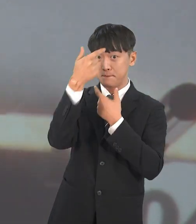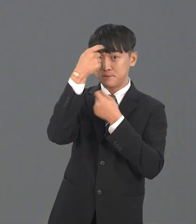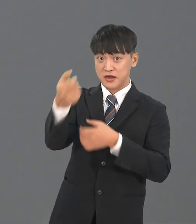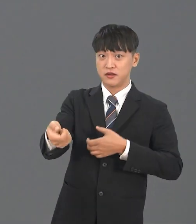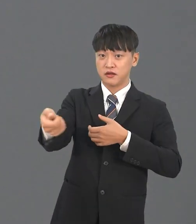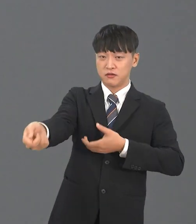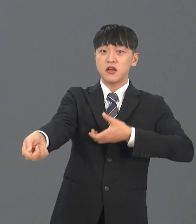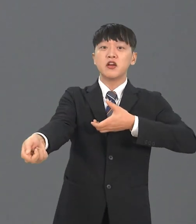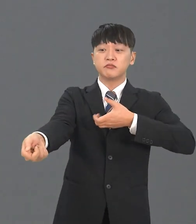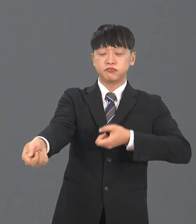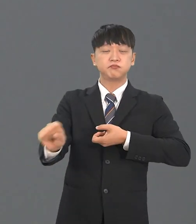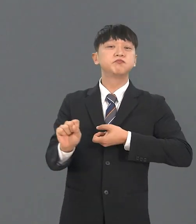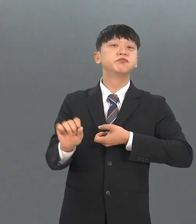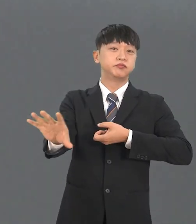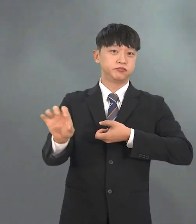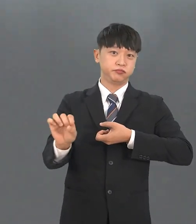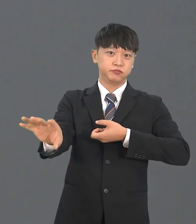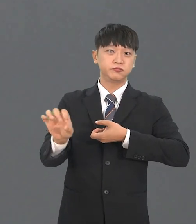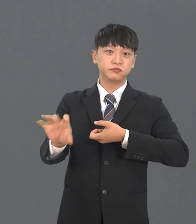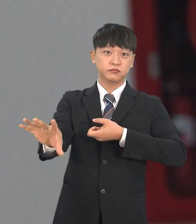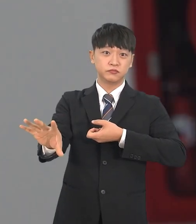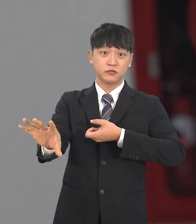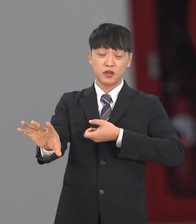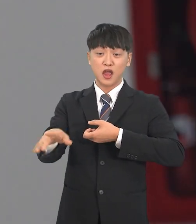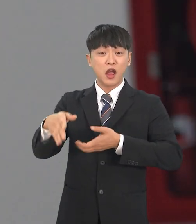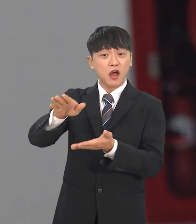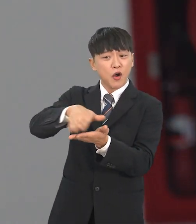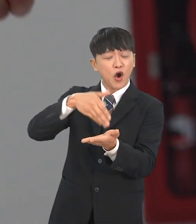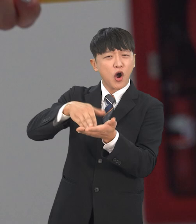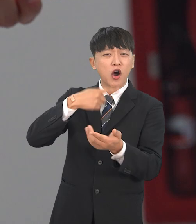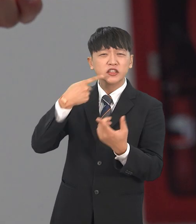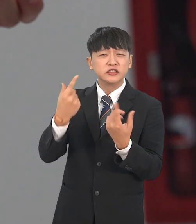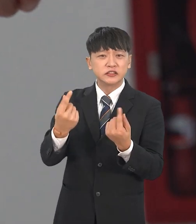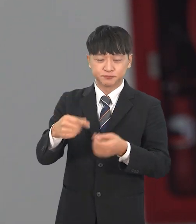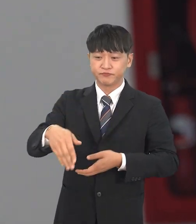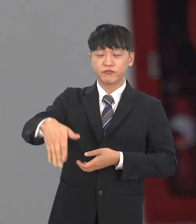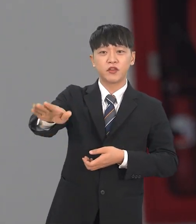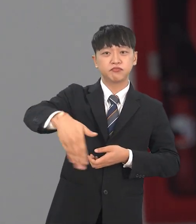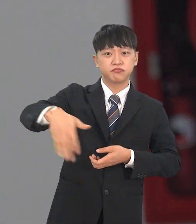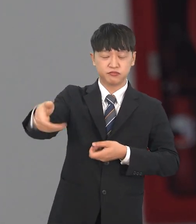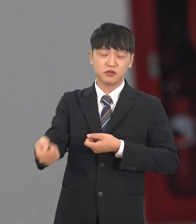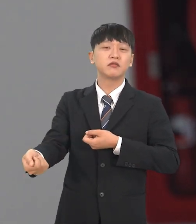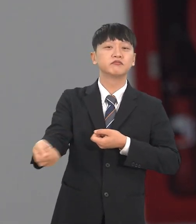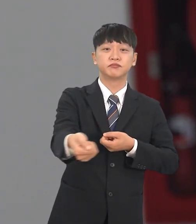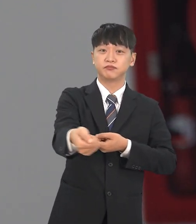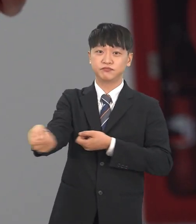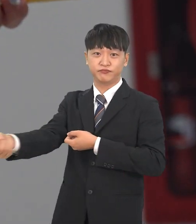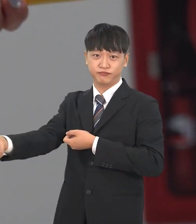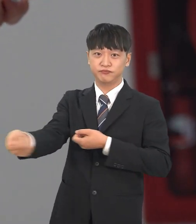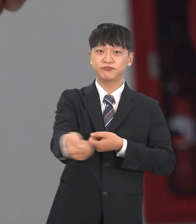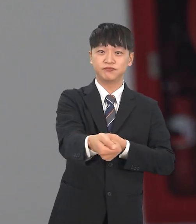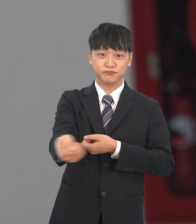하고 손잡이를 눌러 뿌려줍니다. 빗자루 쓸듯이 왔다 갔다 해주는 게 좋아요.